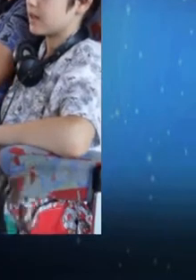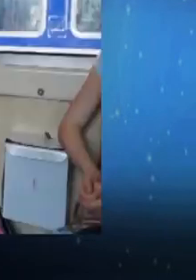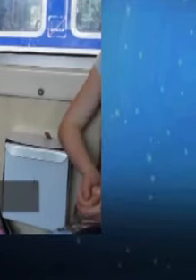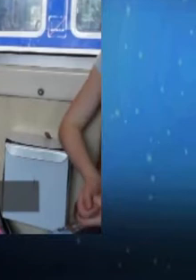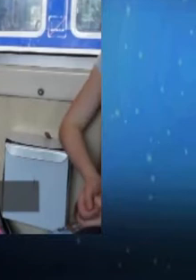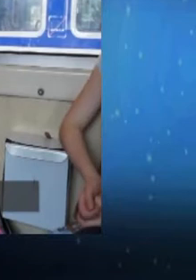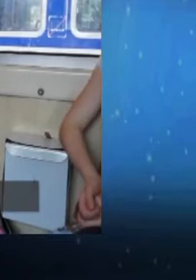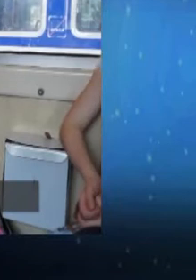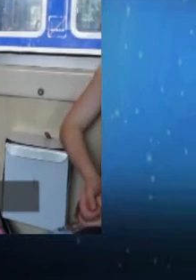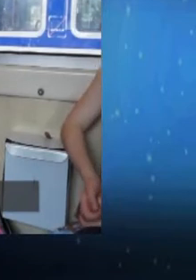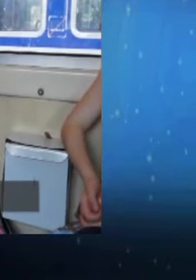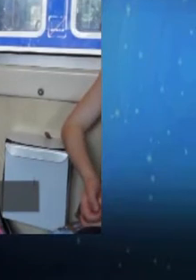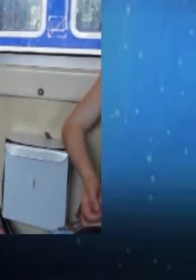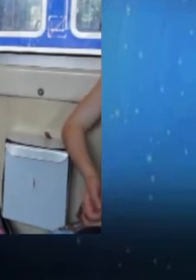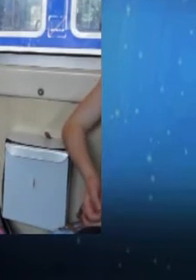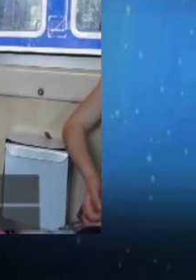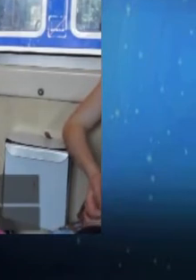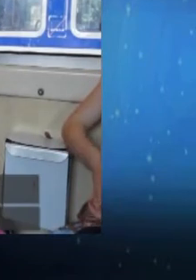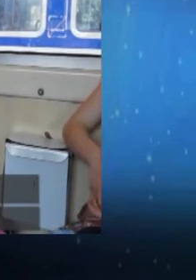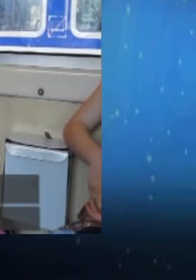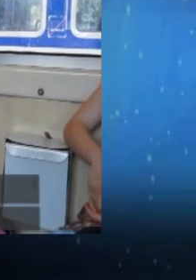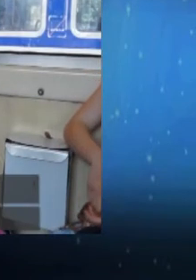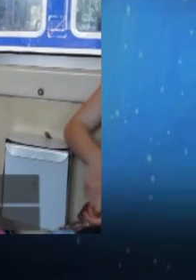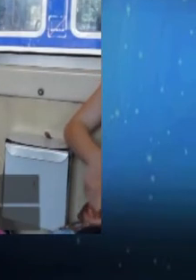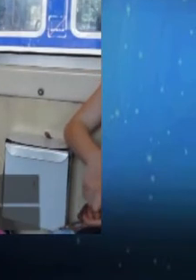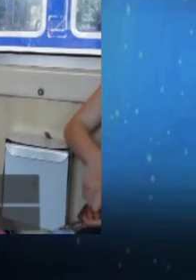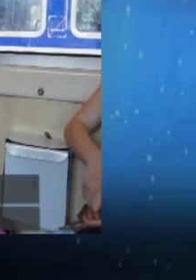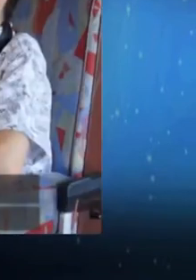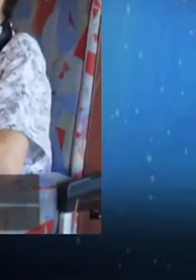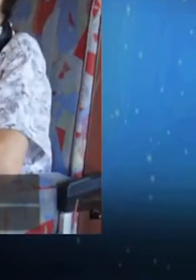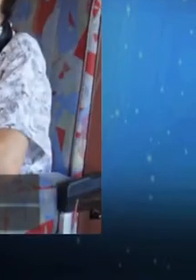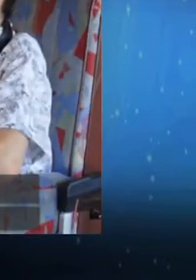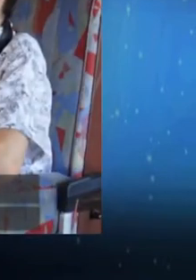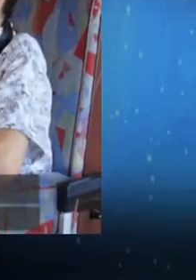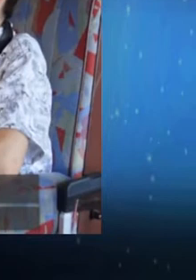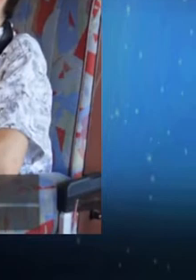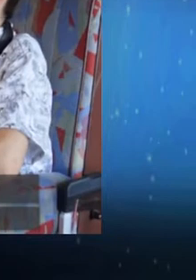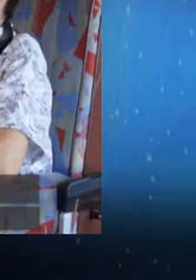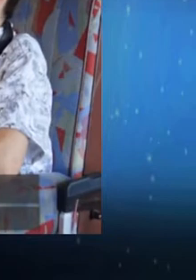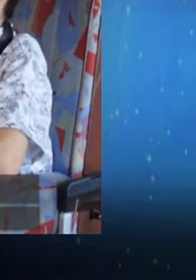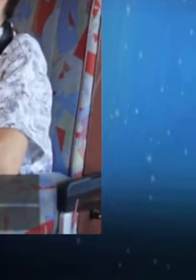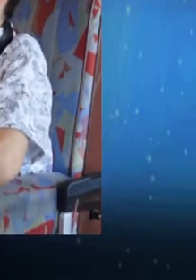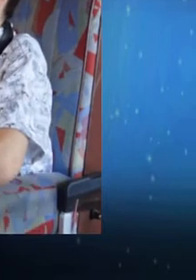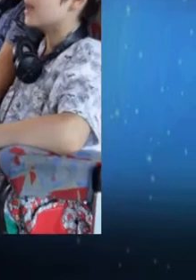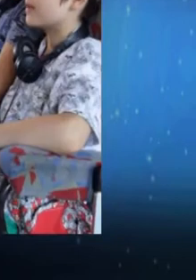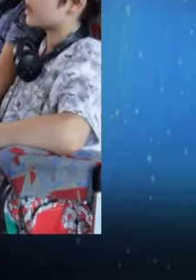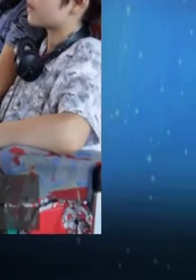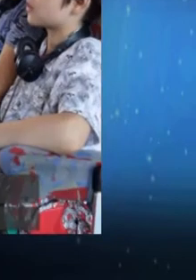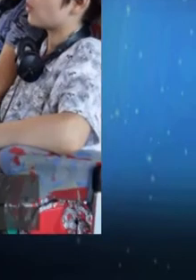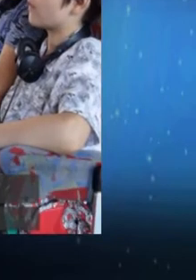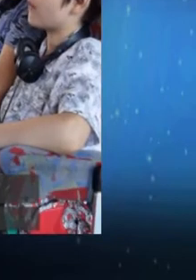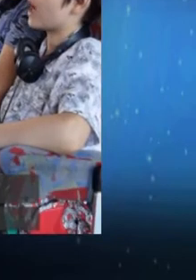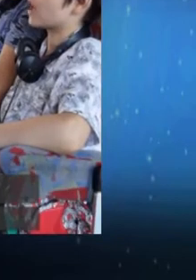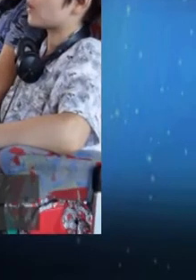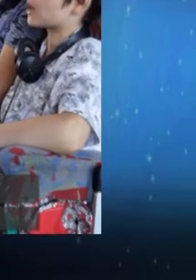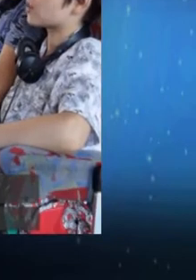Kroatien. Auf die Insel Hvar. Wir fahren auch ans Meer. Auf die Insel Schulta. Mit dem